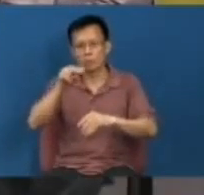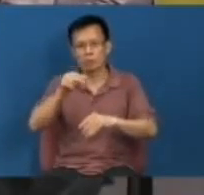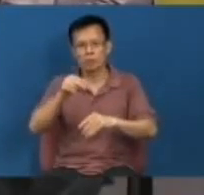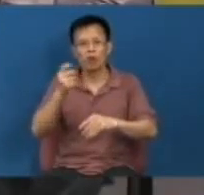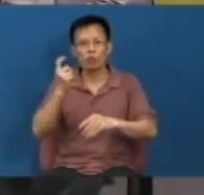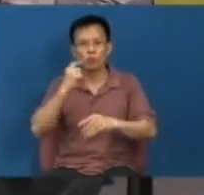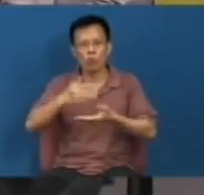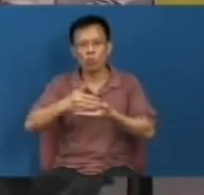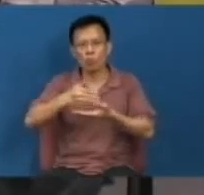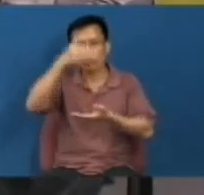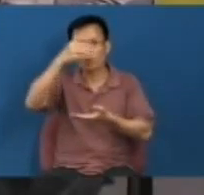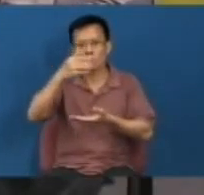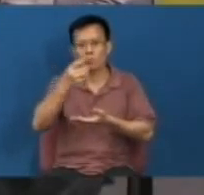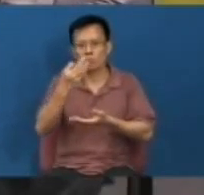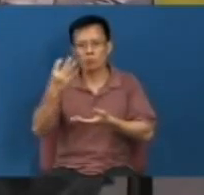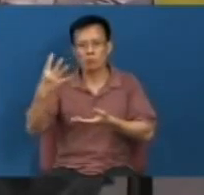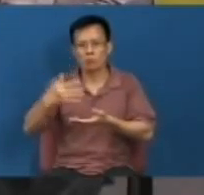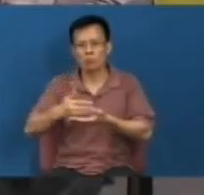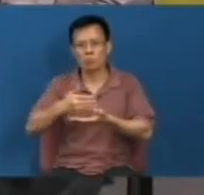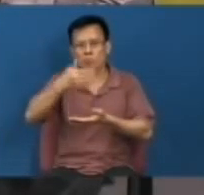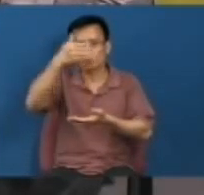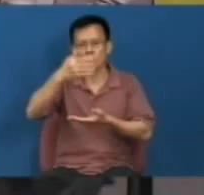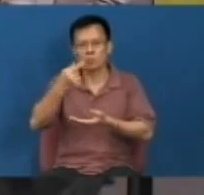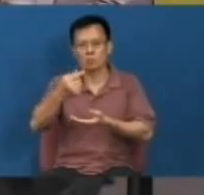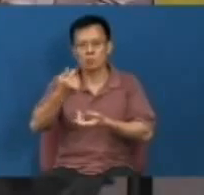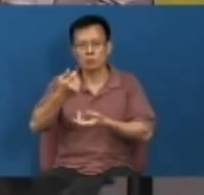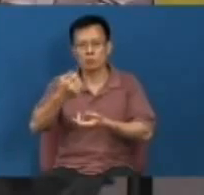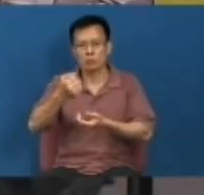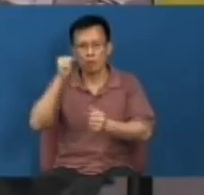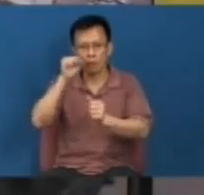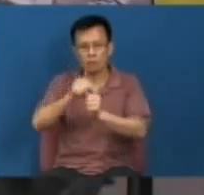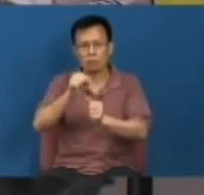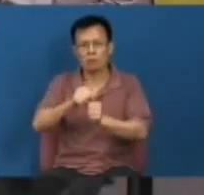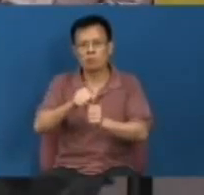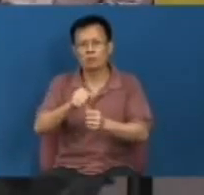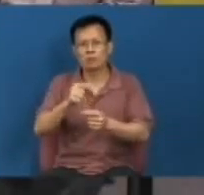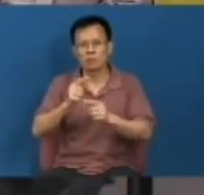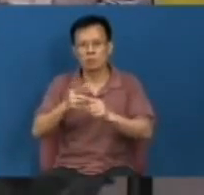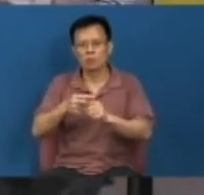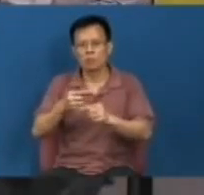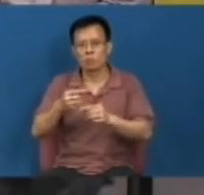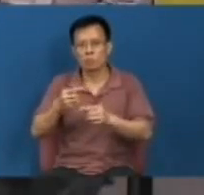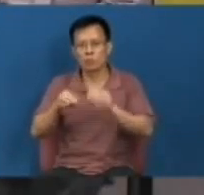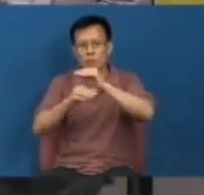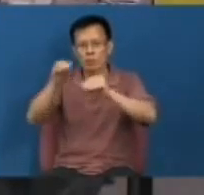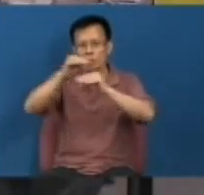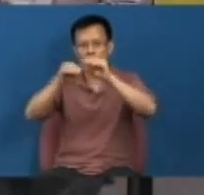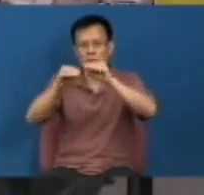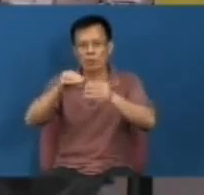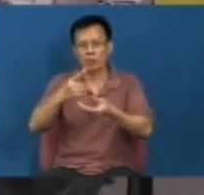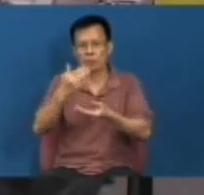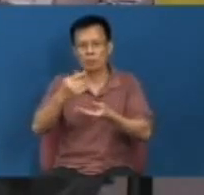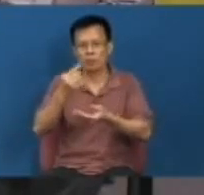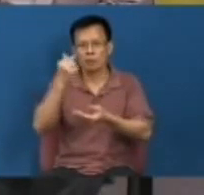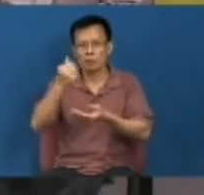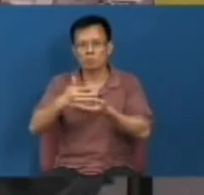幾得嗰幾層嘅，咁啊走埋嚟敲啦，咁啊跟住咧就話俾我哋聽嗰度會起幾多十層啊咁樣。咁我哋而